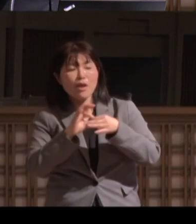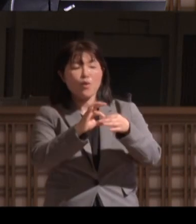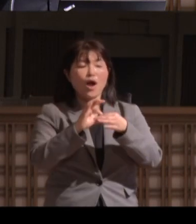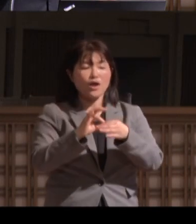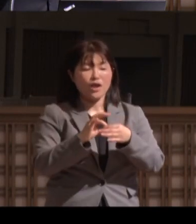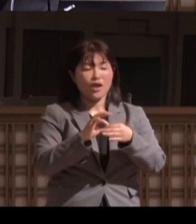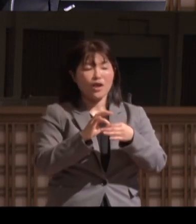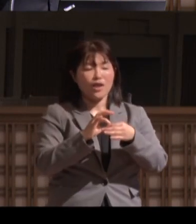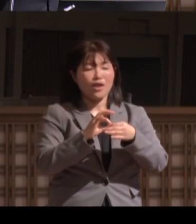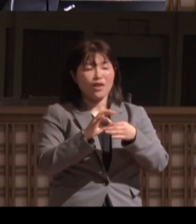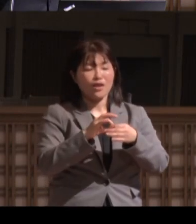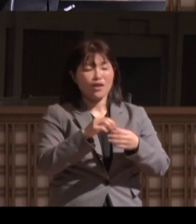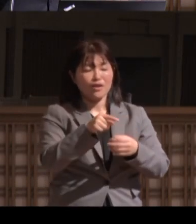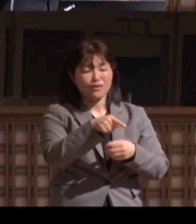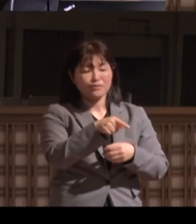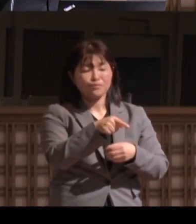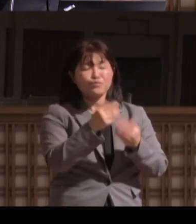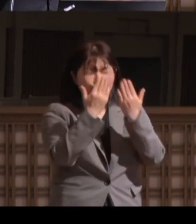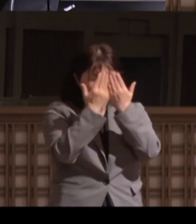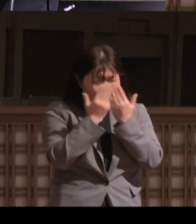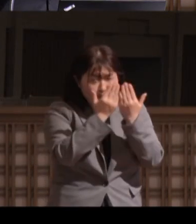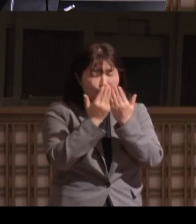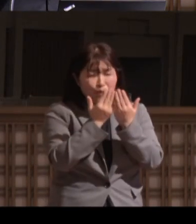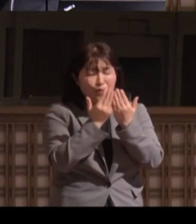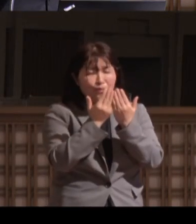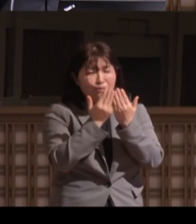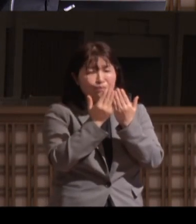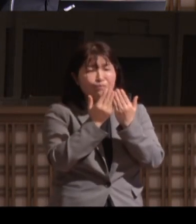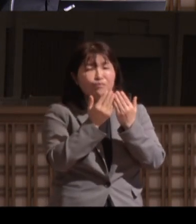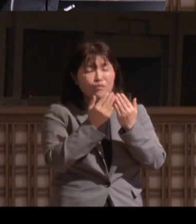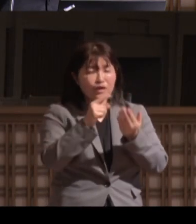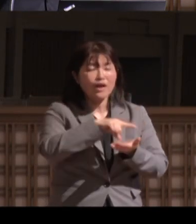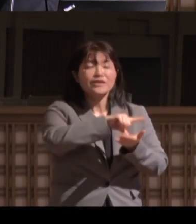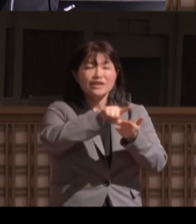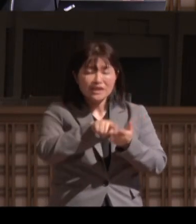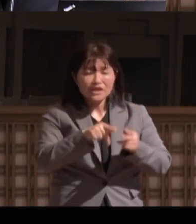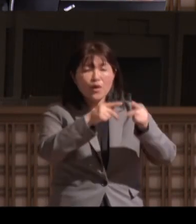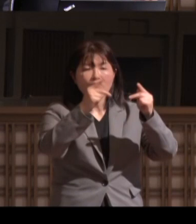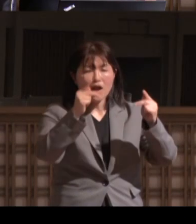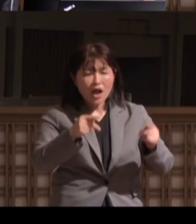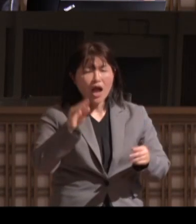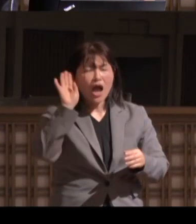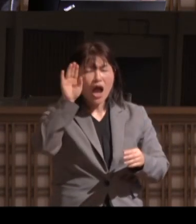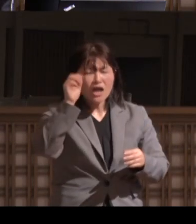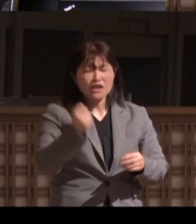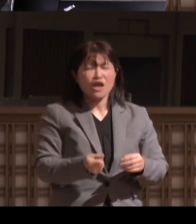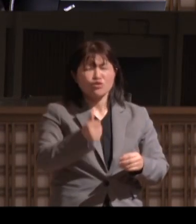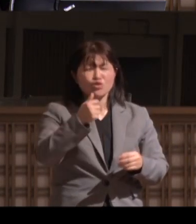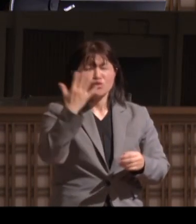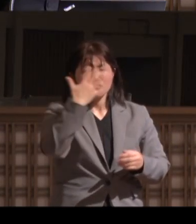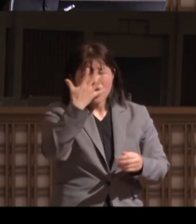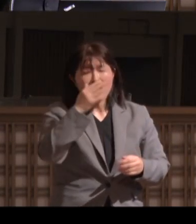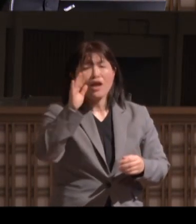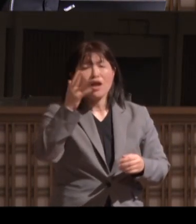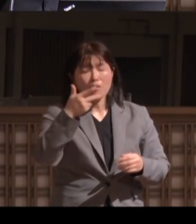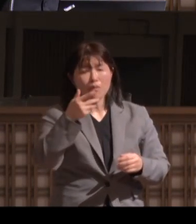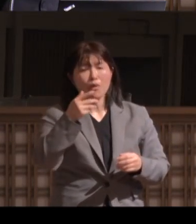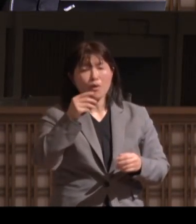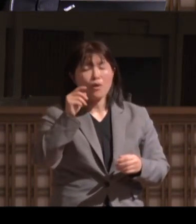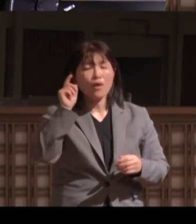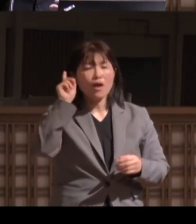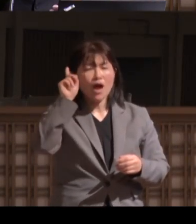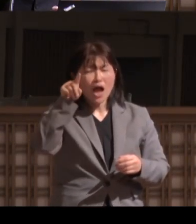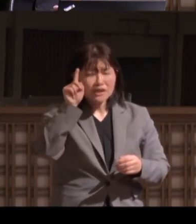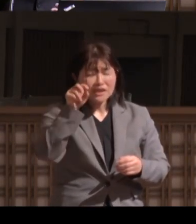ねえ学ばれて地域の課題の明日は見えないけどあるいは明日を見ると